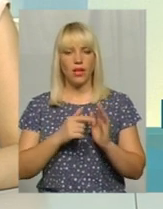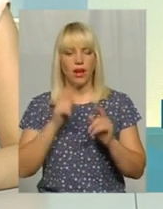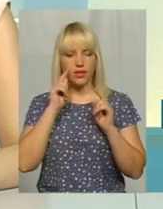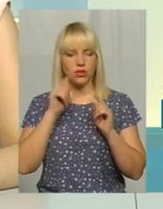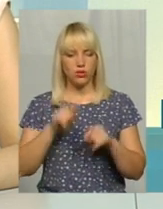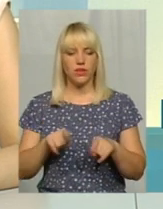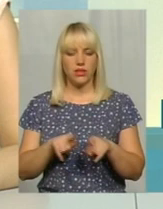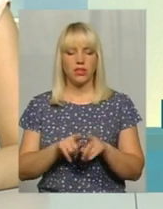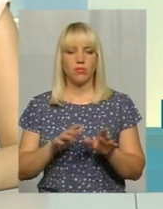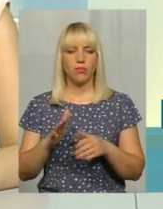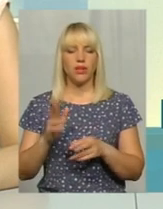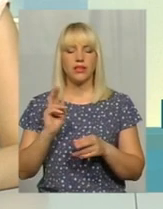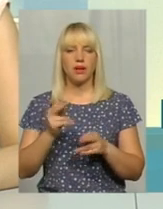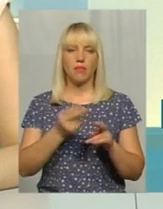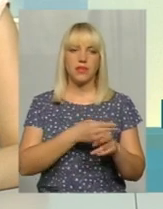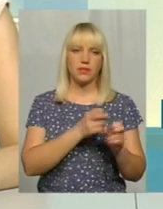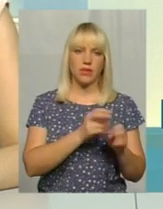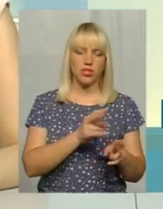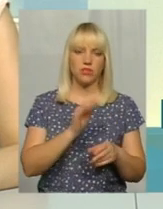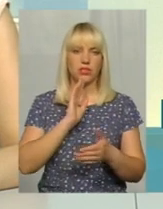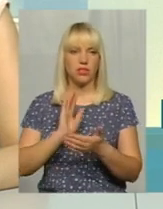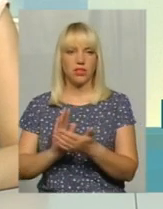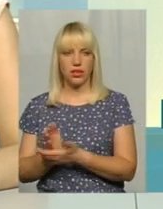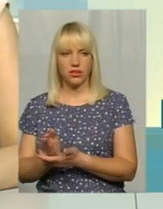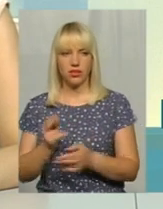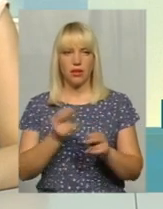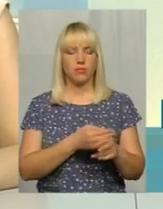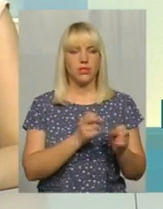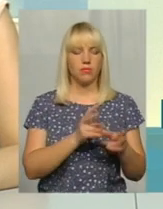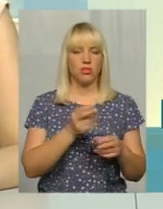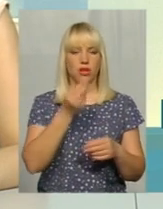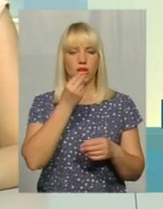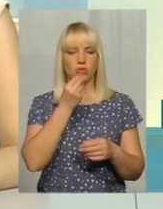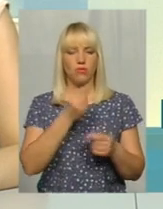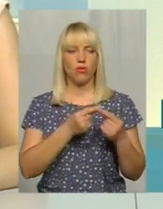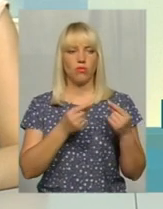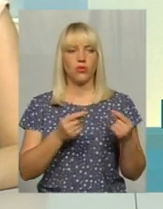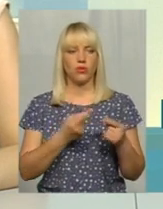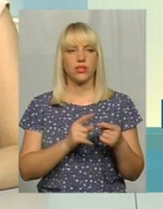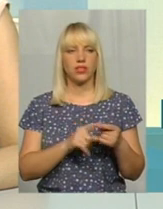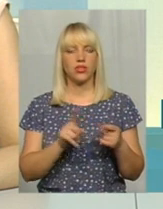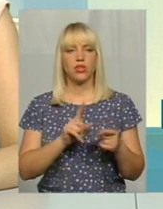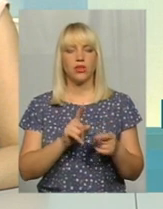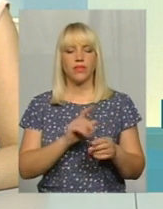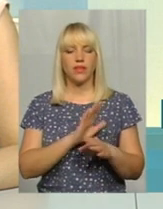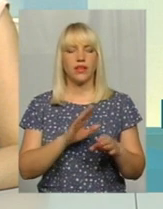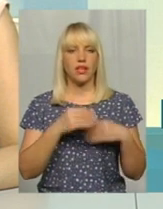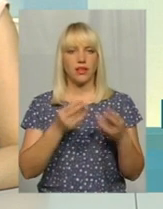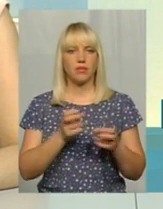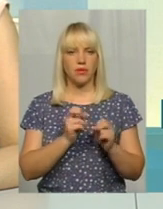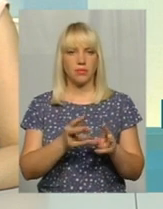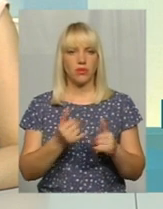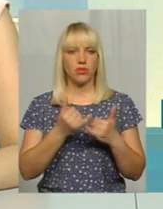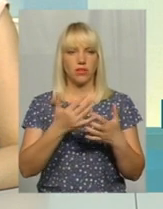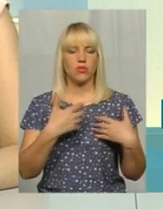як безпечність та якість. Це різні поняття. Безпечність – це харчового продукту, це харчовий продукт, який не несе безпеки здоров'ю, в